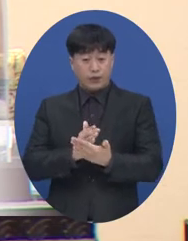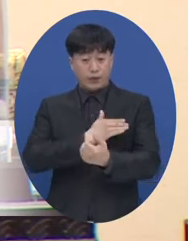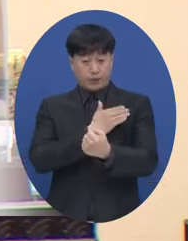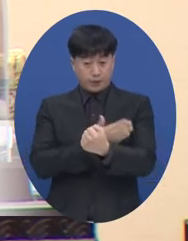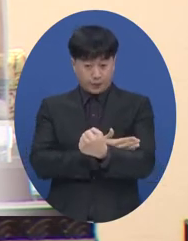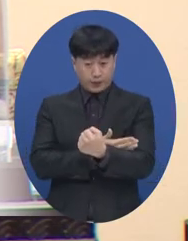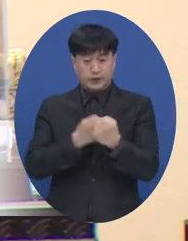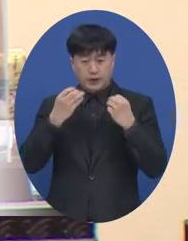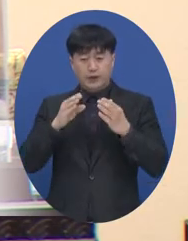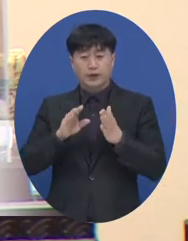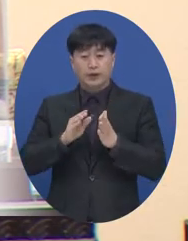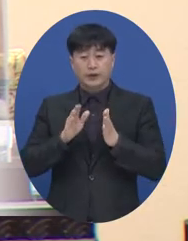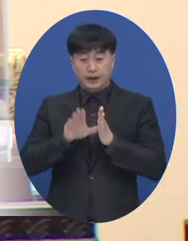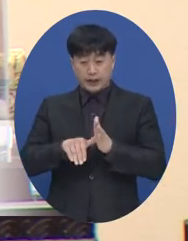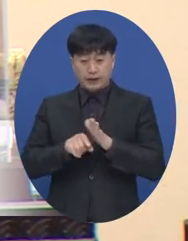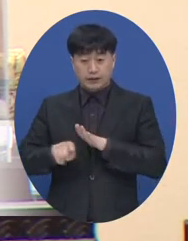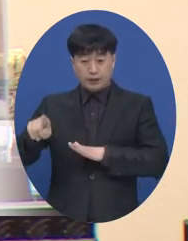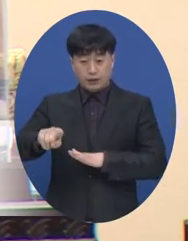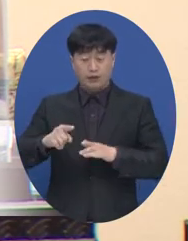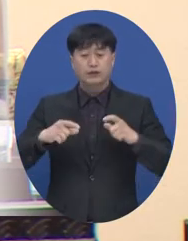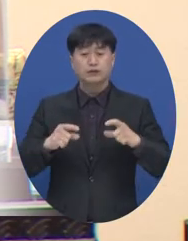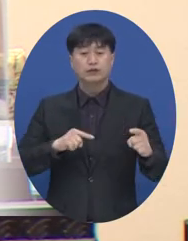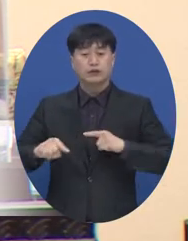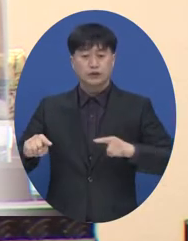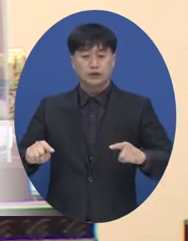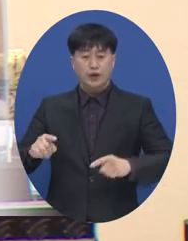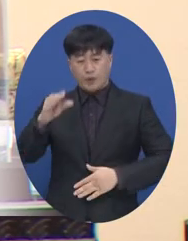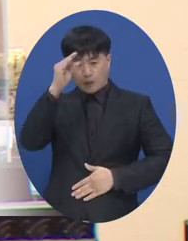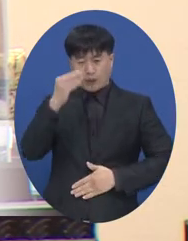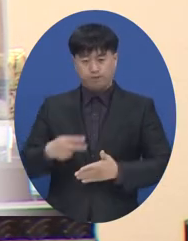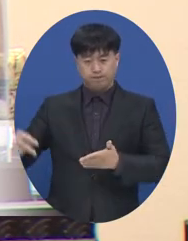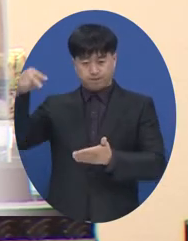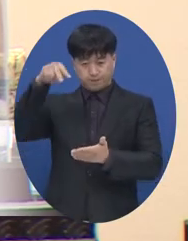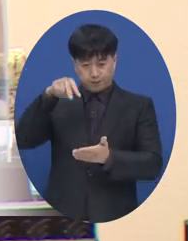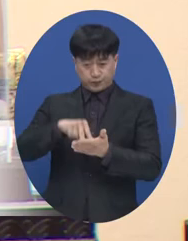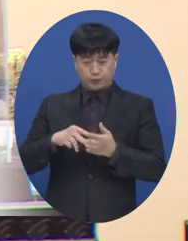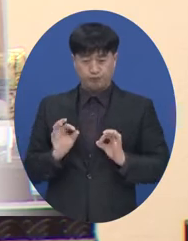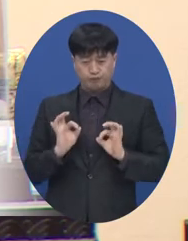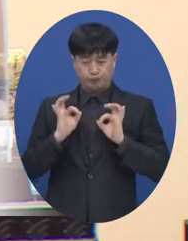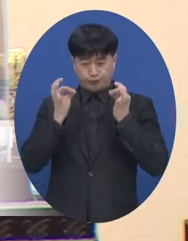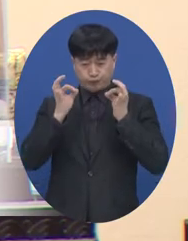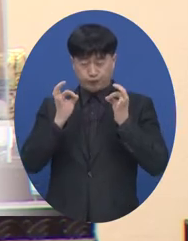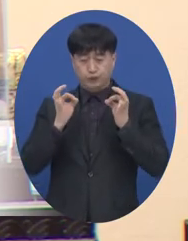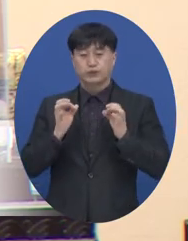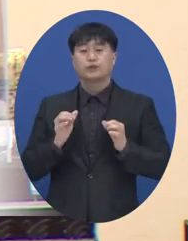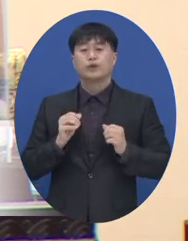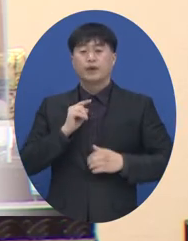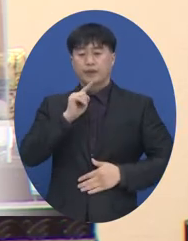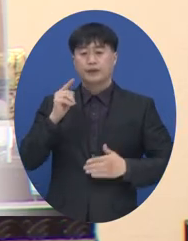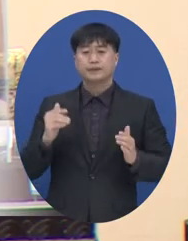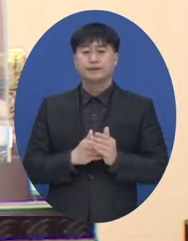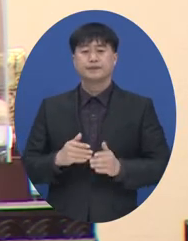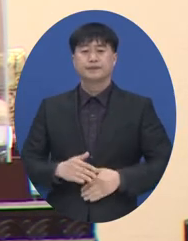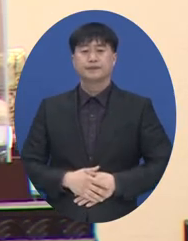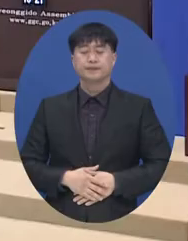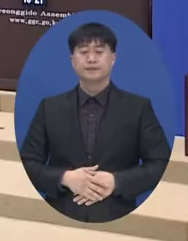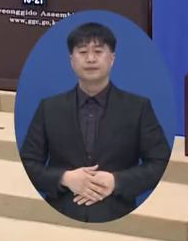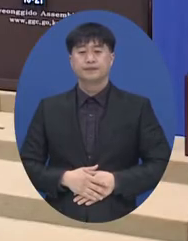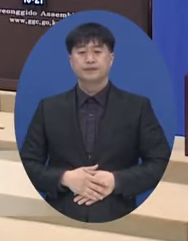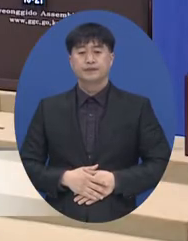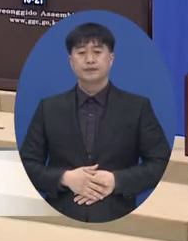선도하며 지방 자체 모범 으로서 우뚝 설 수 있도록 최선의 노력을 다하겠습니다